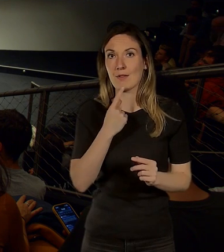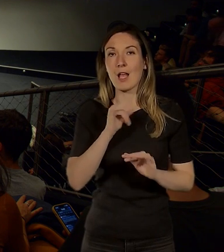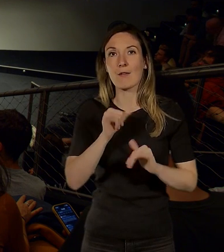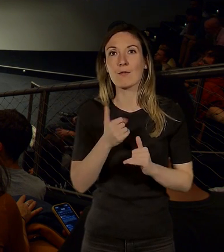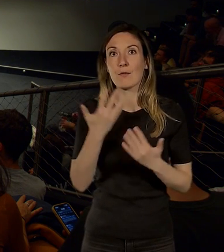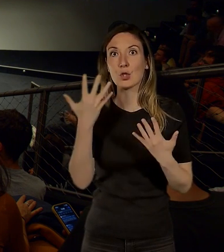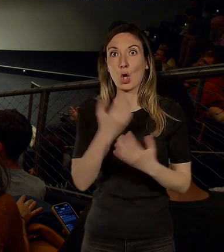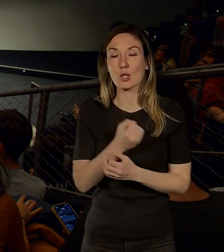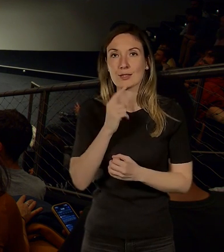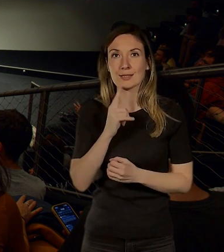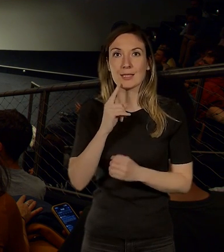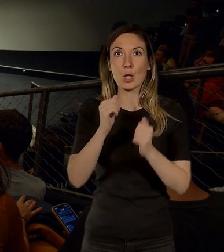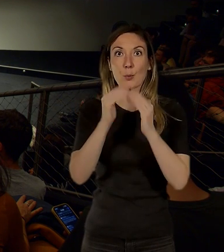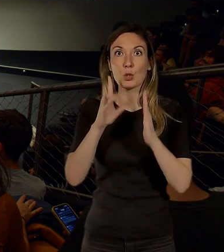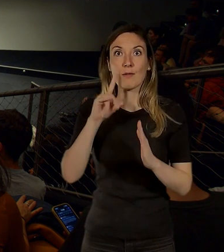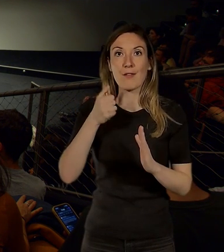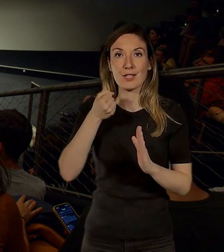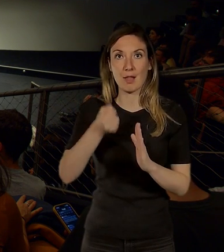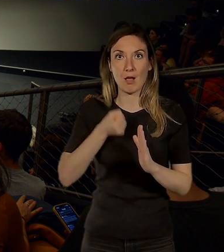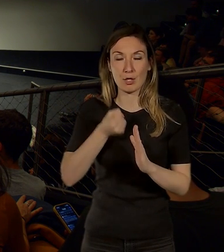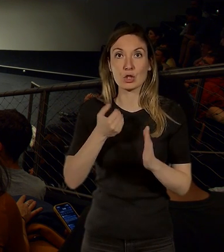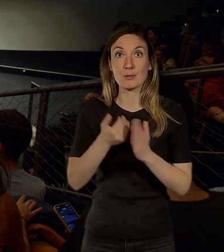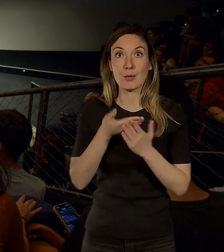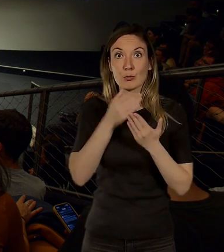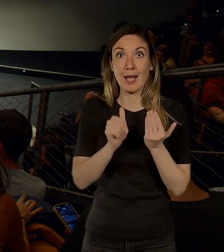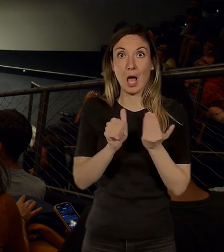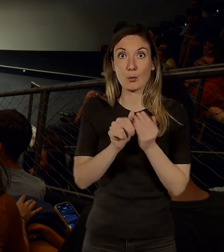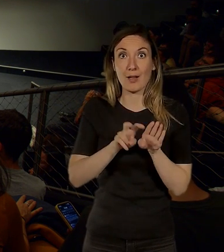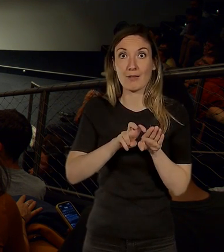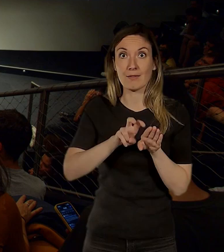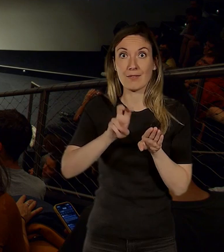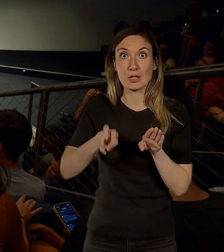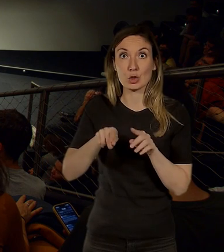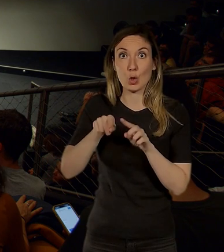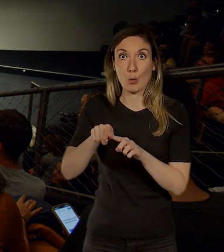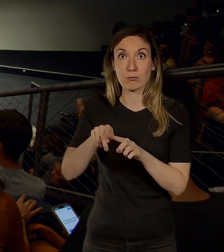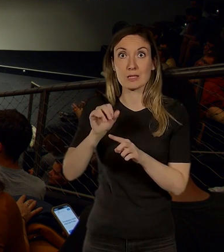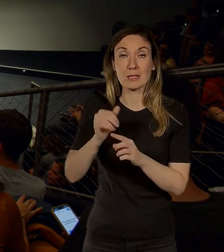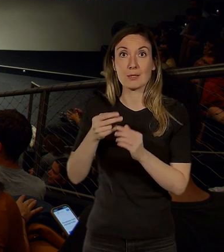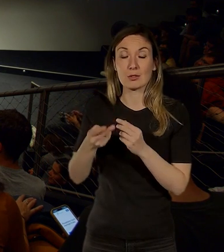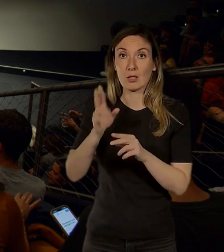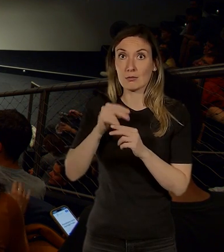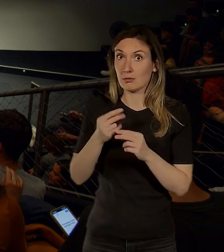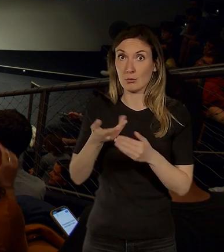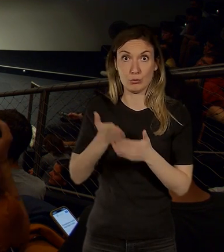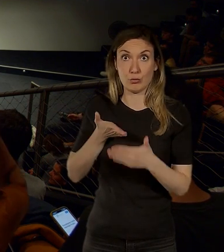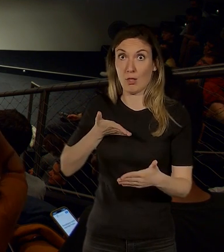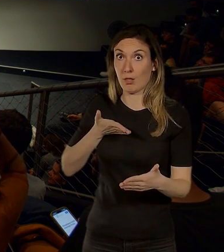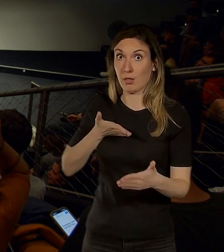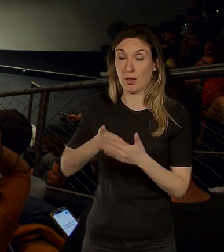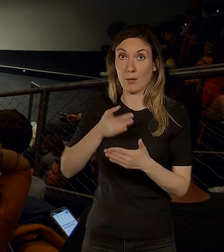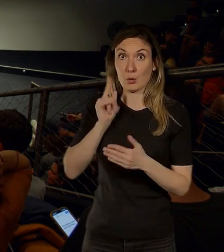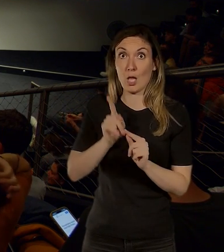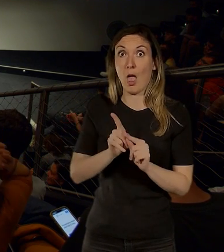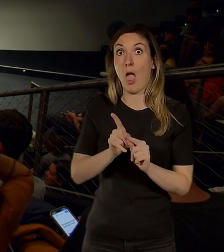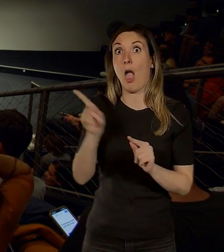nádraží zavřená, takže pokud vystoupíte autobusem u Fantovy budovy, tak jste v pasti a musíte jít až nahoru na Vyhrohrady. Tady ten jakoby,